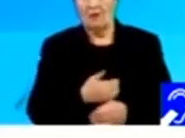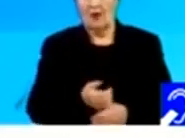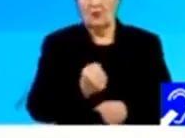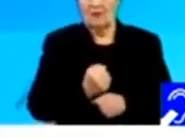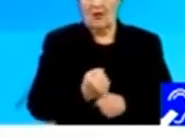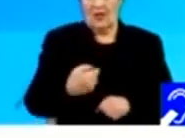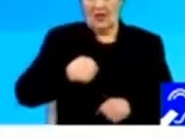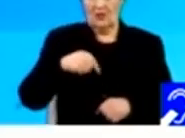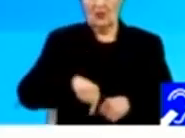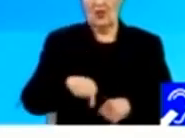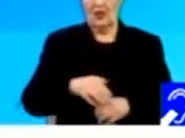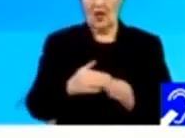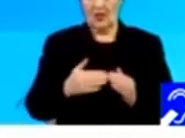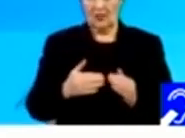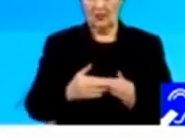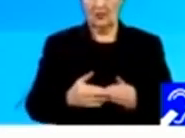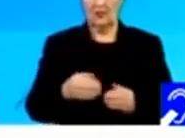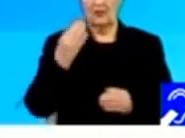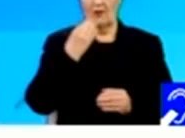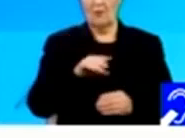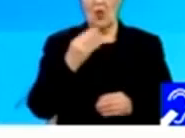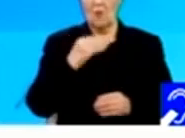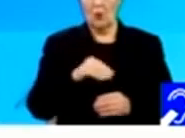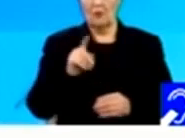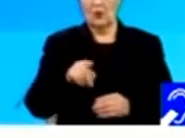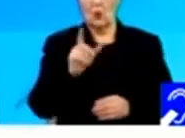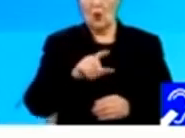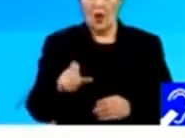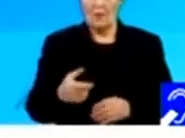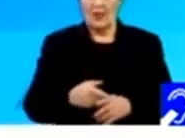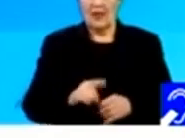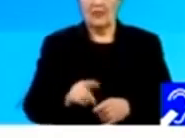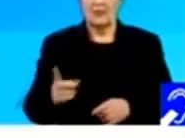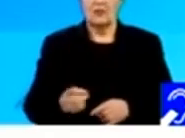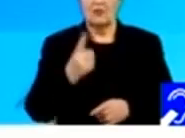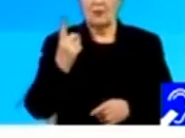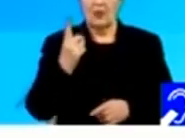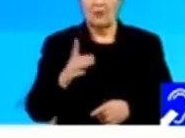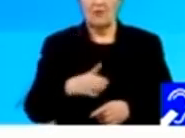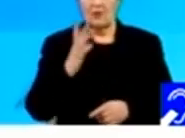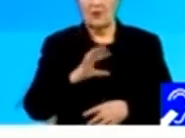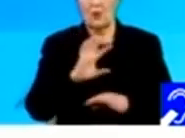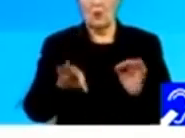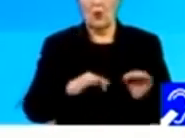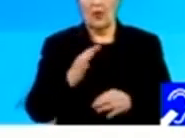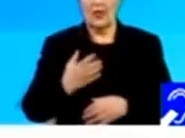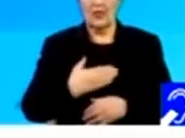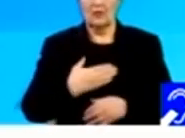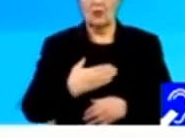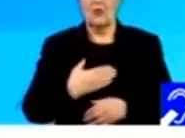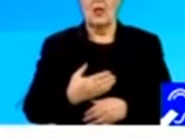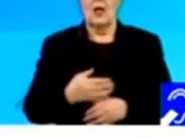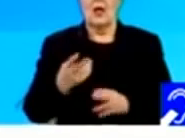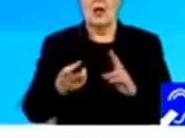noi acasă, să fac o viață mai bună pentru oameni. Asta ar fi o primă prioritate din proiectul meu. A doua prioritate